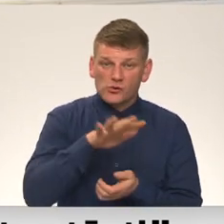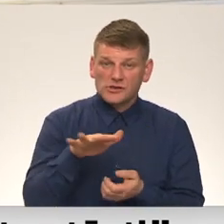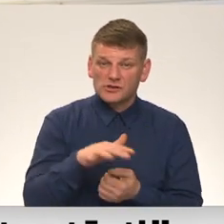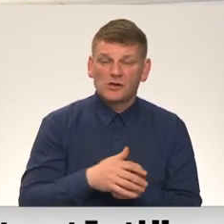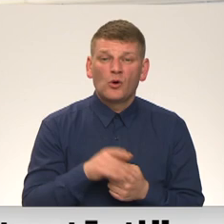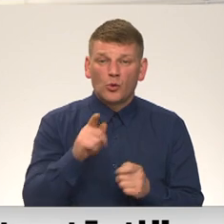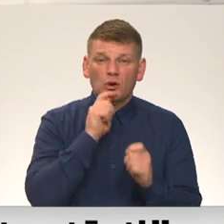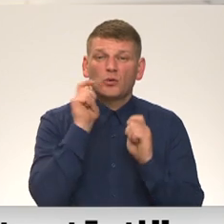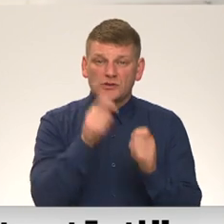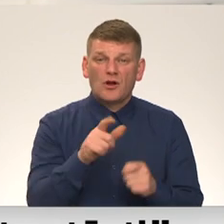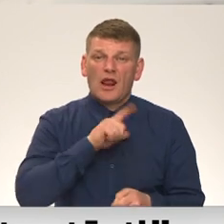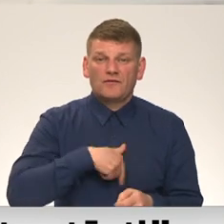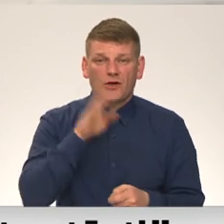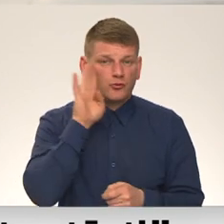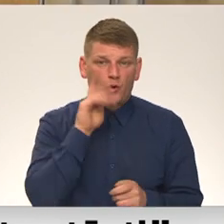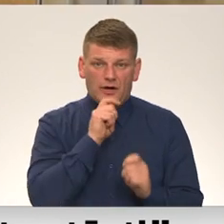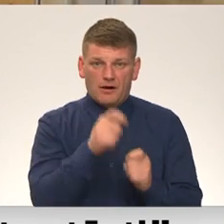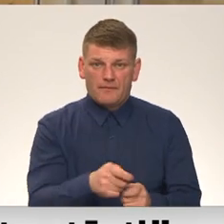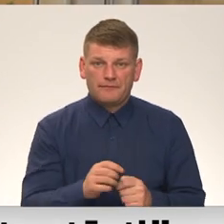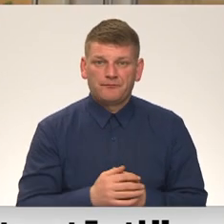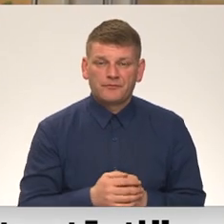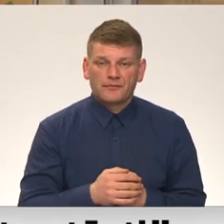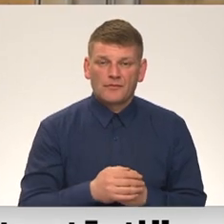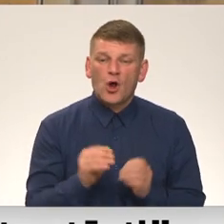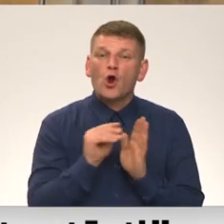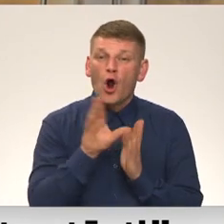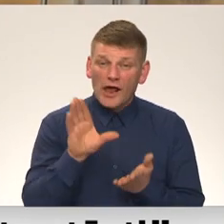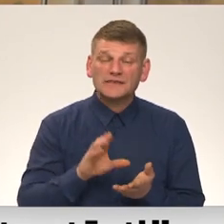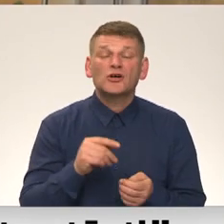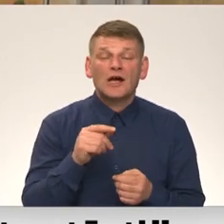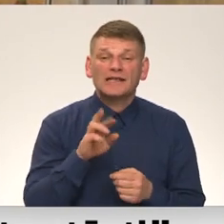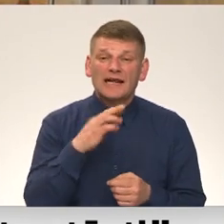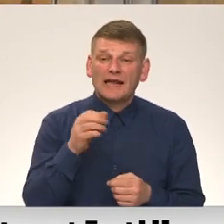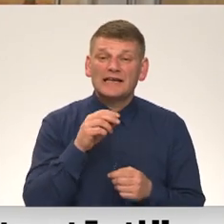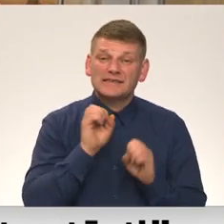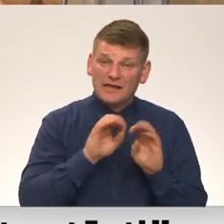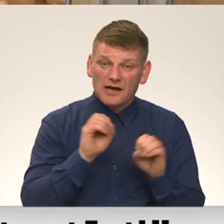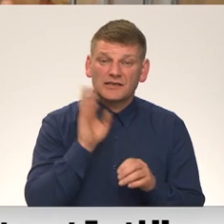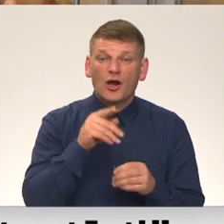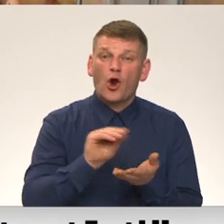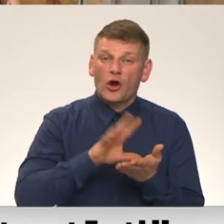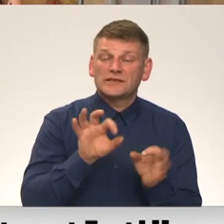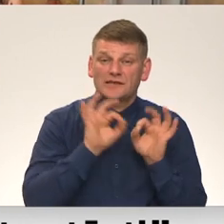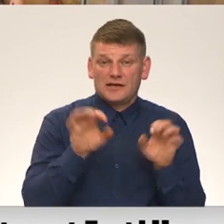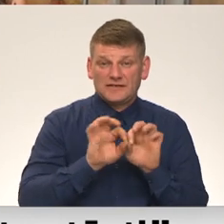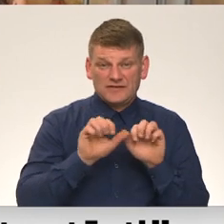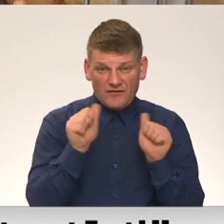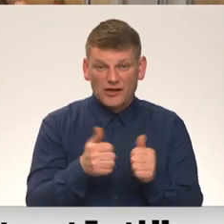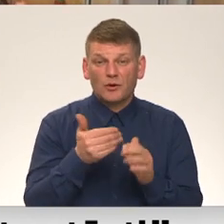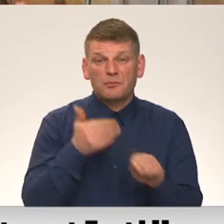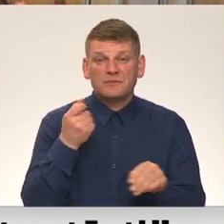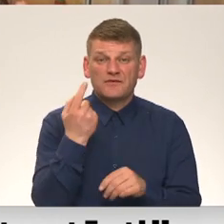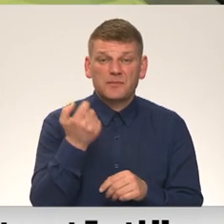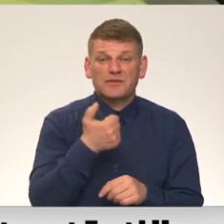un uzdāvināja latviešu puikam. Kolekcionārs RTV stāsta, ka kolekciju sācis veidot pirms 11 gadiem,